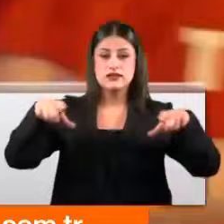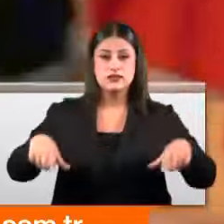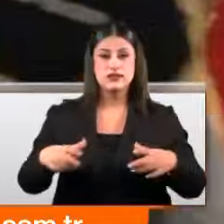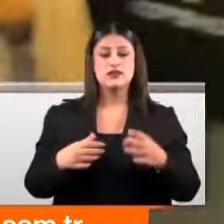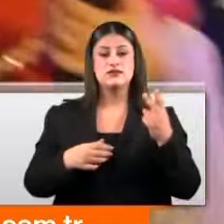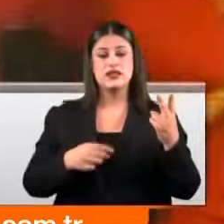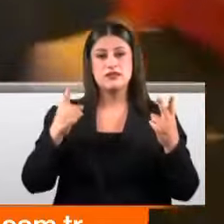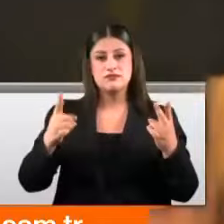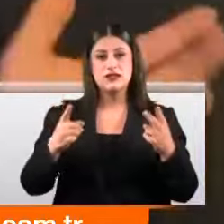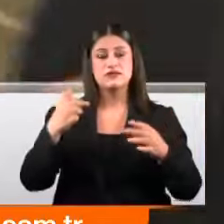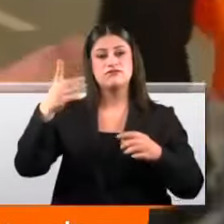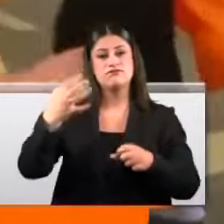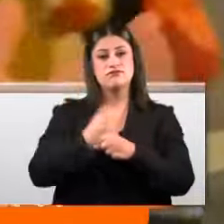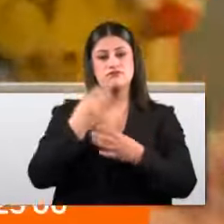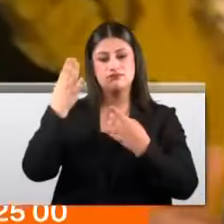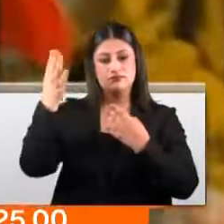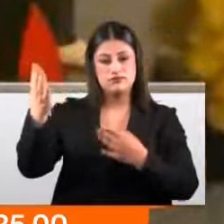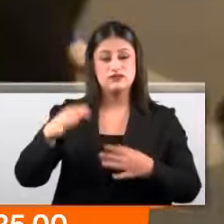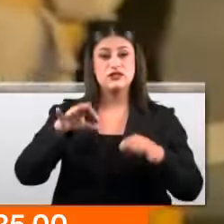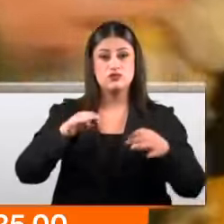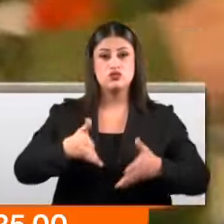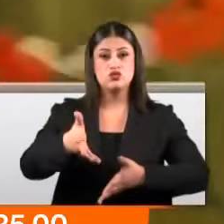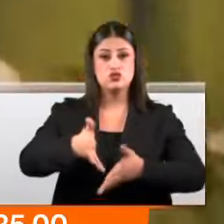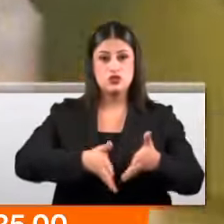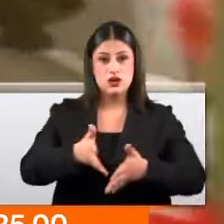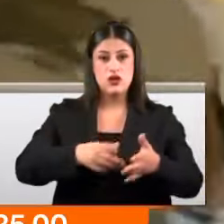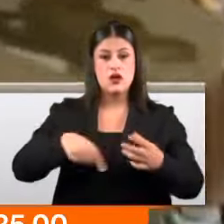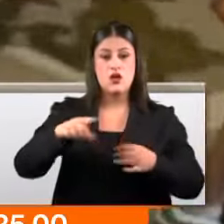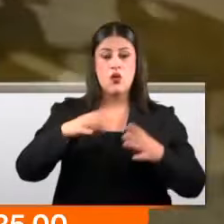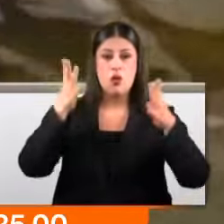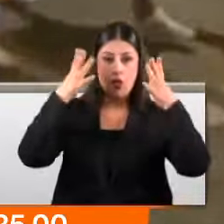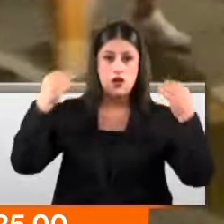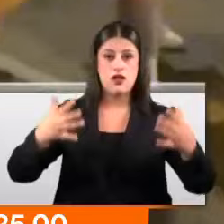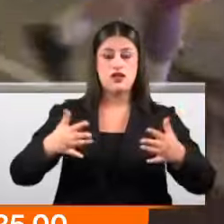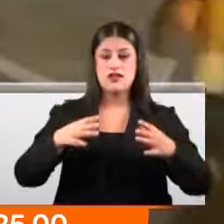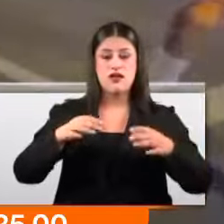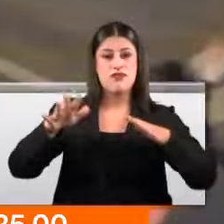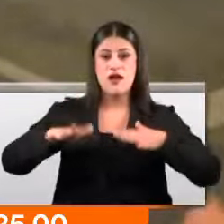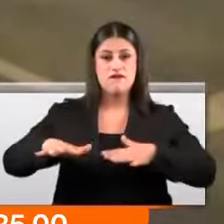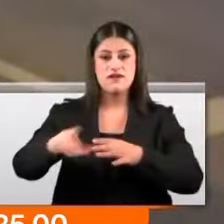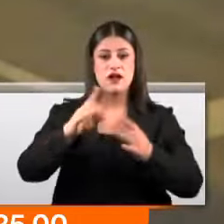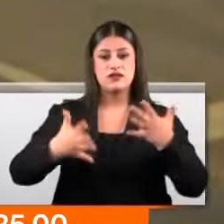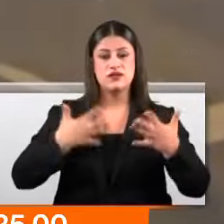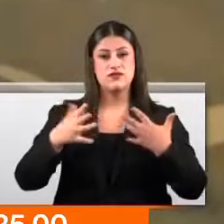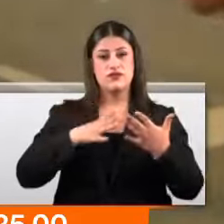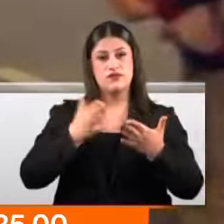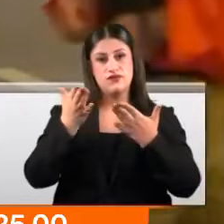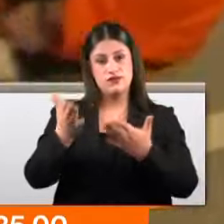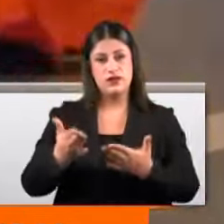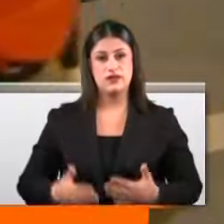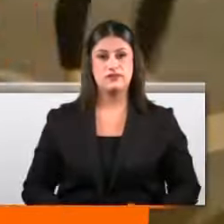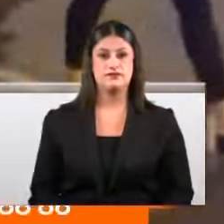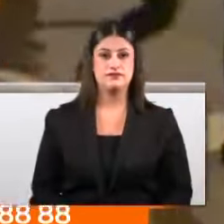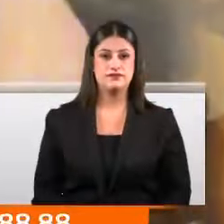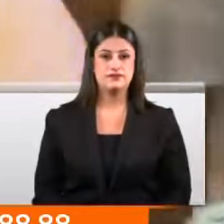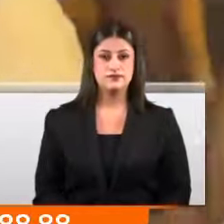mağlup etmeyi başardı. Ve şu anda sokaklarda Hollanda'nın taraftarların sevinç gösterisi var. Taraftarlarımız ise yavaş yavaş sokakları terk